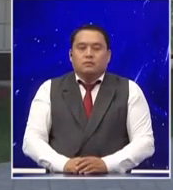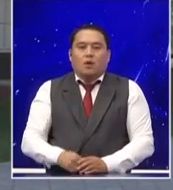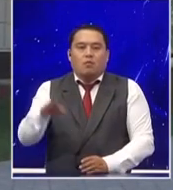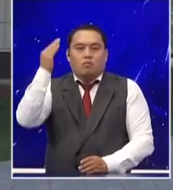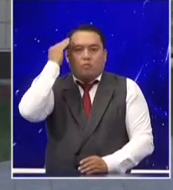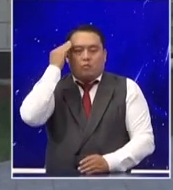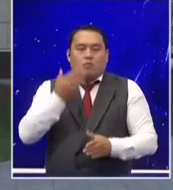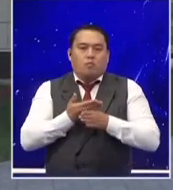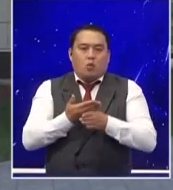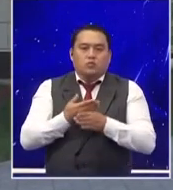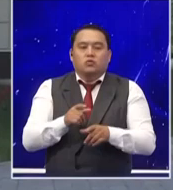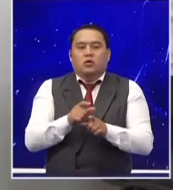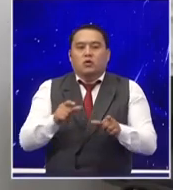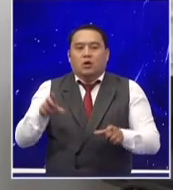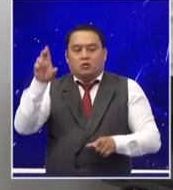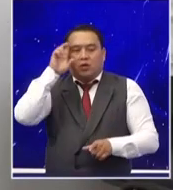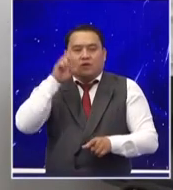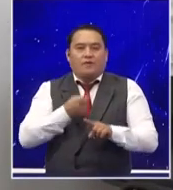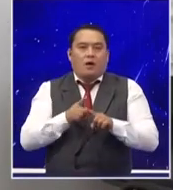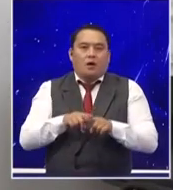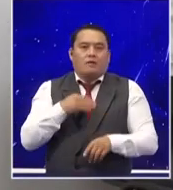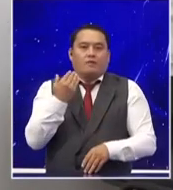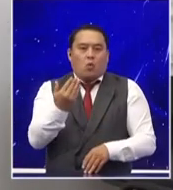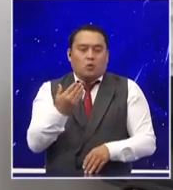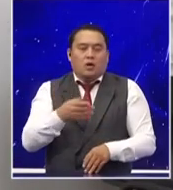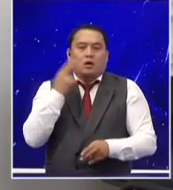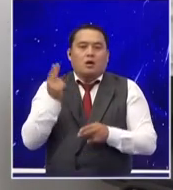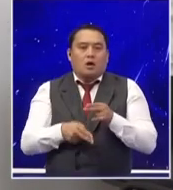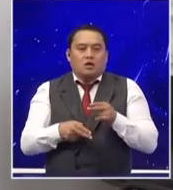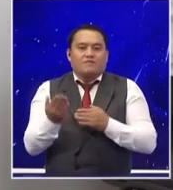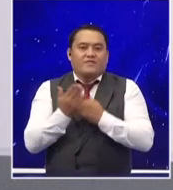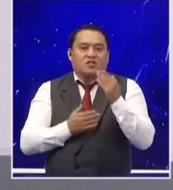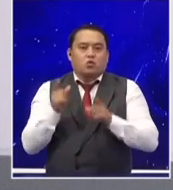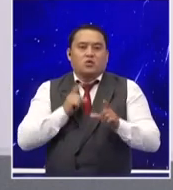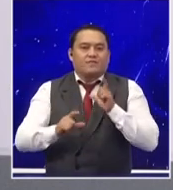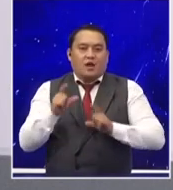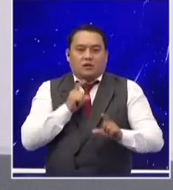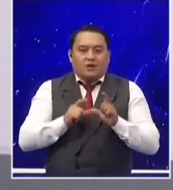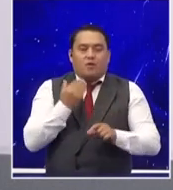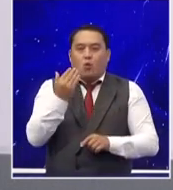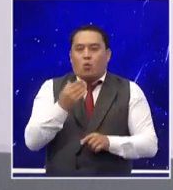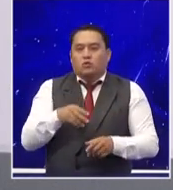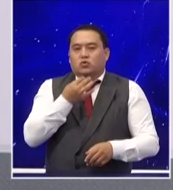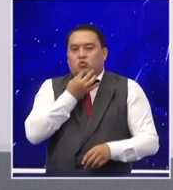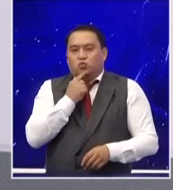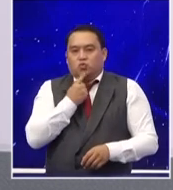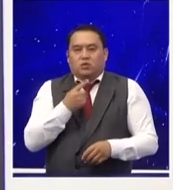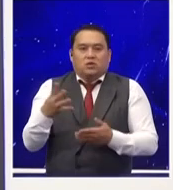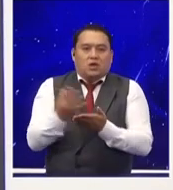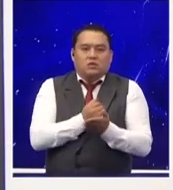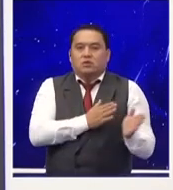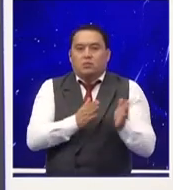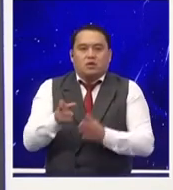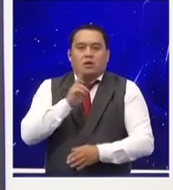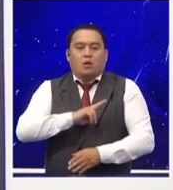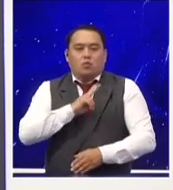нуждался и другой житель на руккола с обиход ахмед после окончания высшего учебного заведения ему трудно было найти стабильную работу